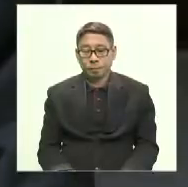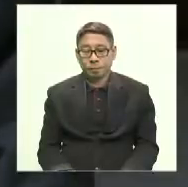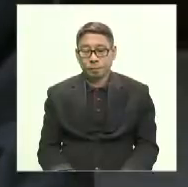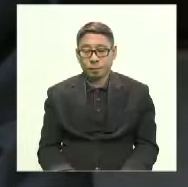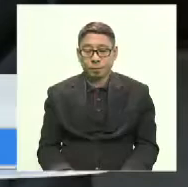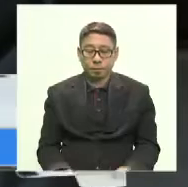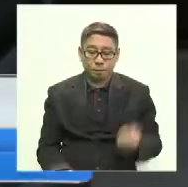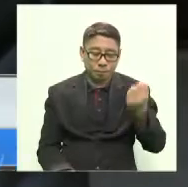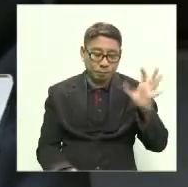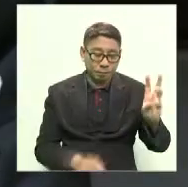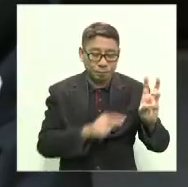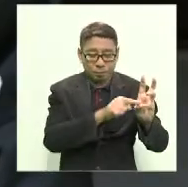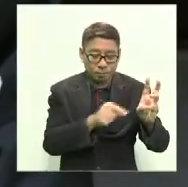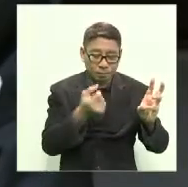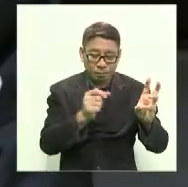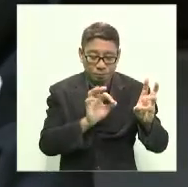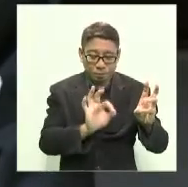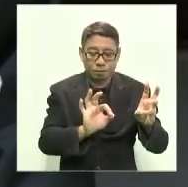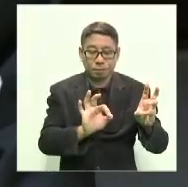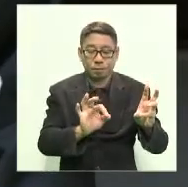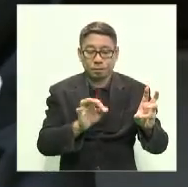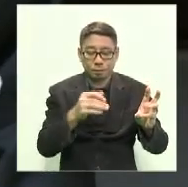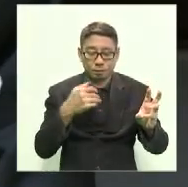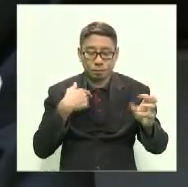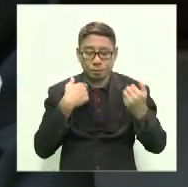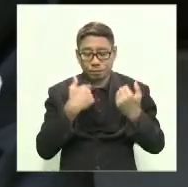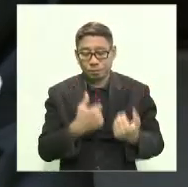16 17 18 19นะครับ